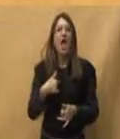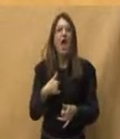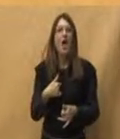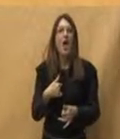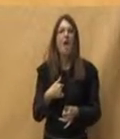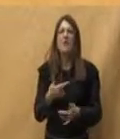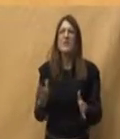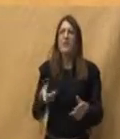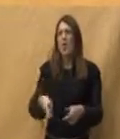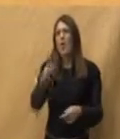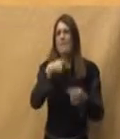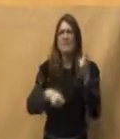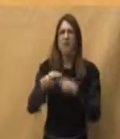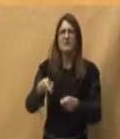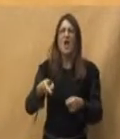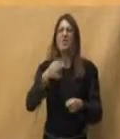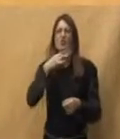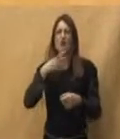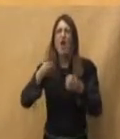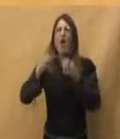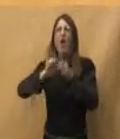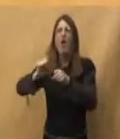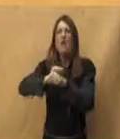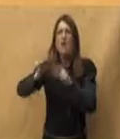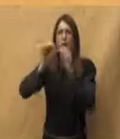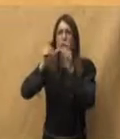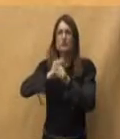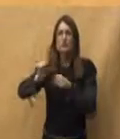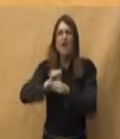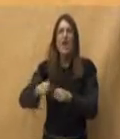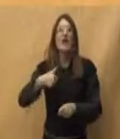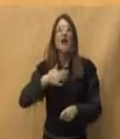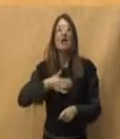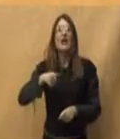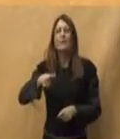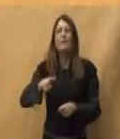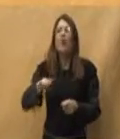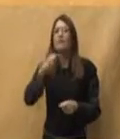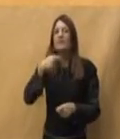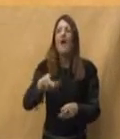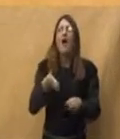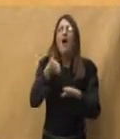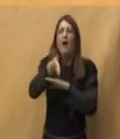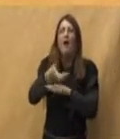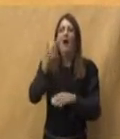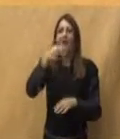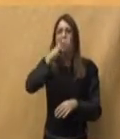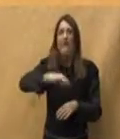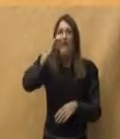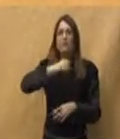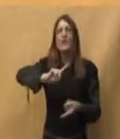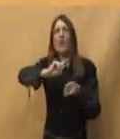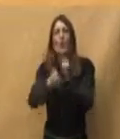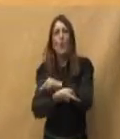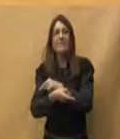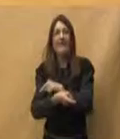toliko ovoga pojest, pa ja ne mogu to buče žute, pa ne mogu ovoga, ne mogu ono, pa bi ja uzimala sve to kroz tabletice. To